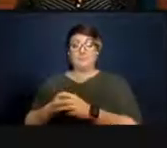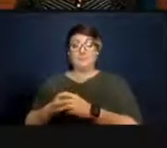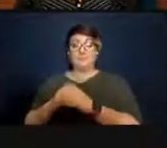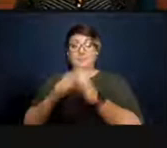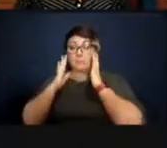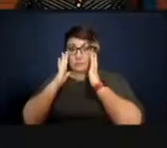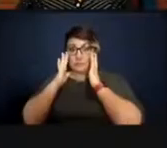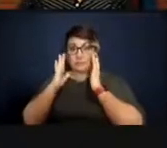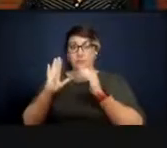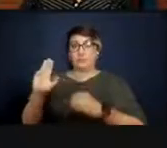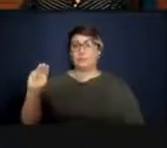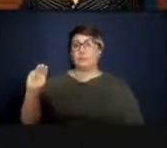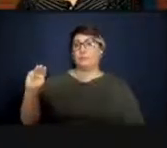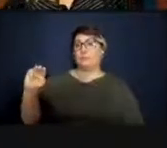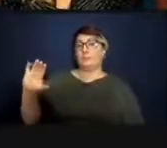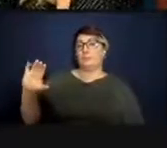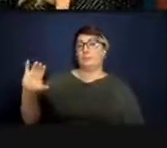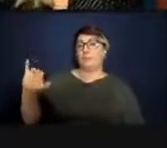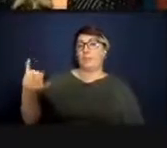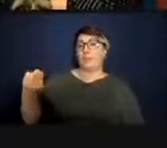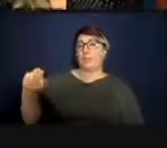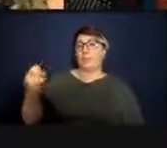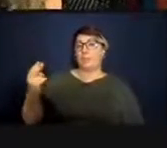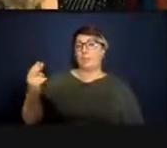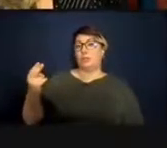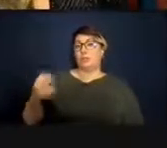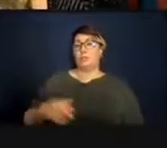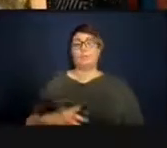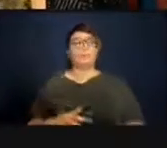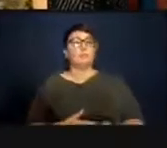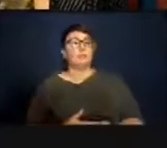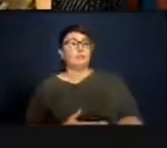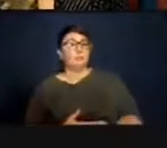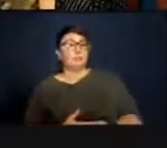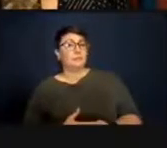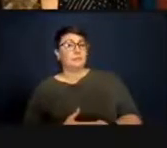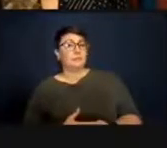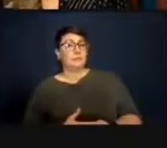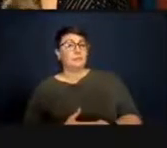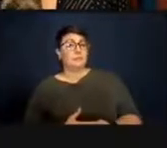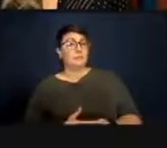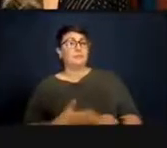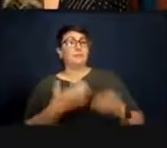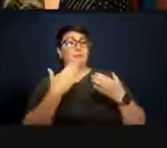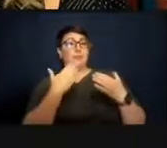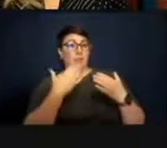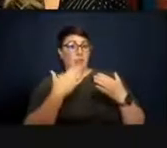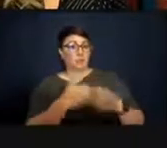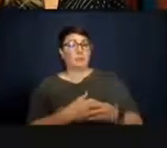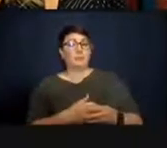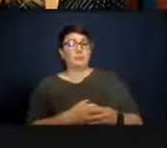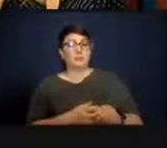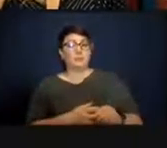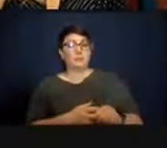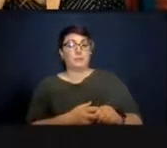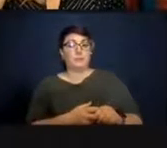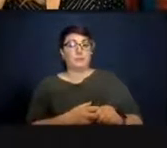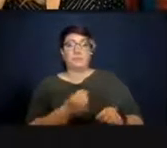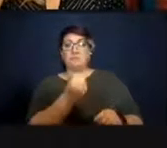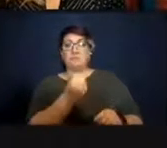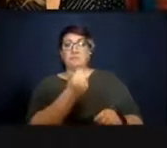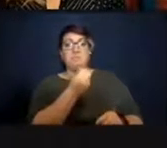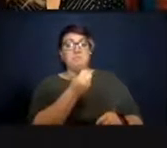mdahalo, Mwana Bodi McIntosh, tafadhali endelea. Asante sana.